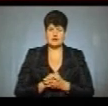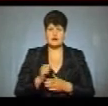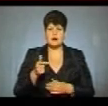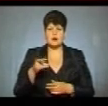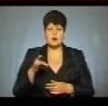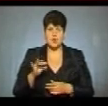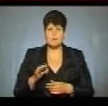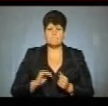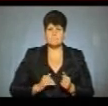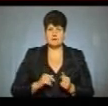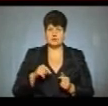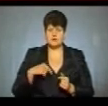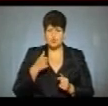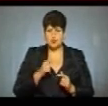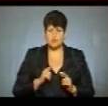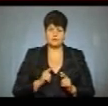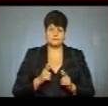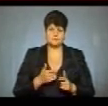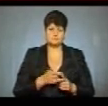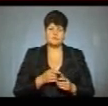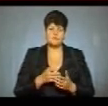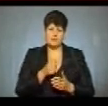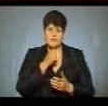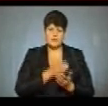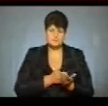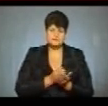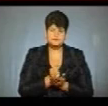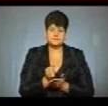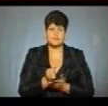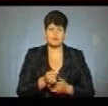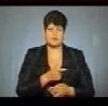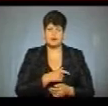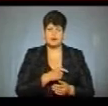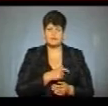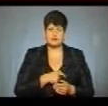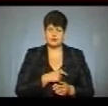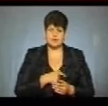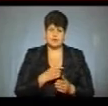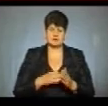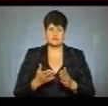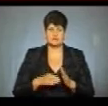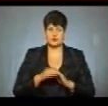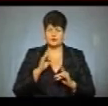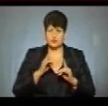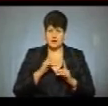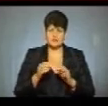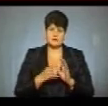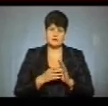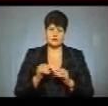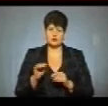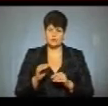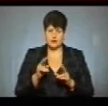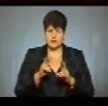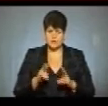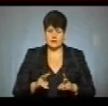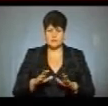«Агробізнес». Цього року балотувався в народні депутати України від партії «Слуга народу». 9 жовтня уряд розглянув розпорядження президента про